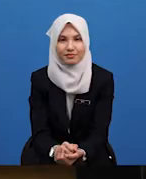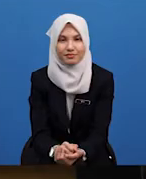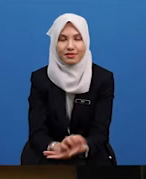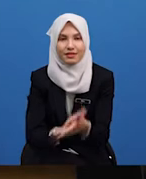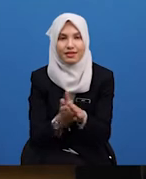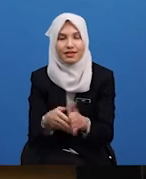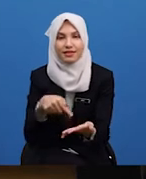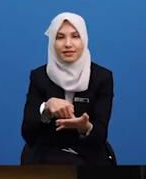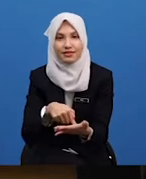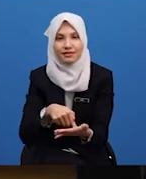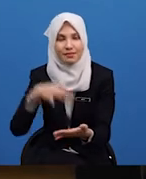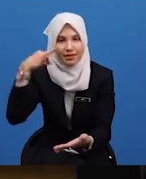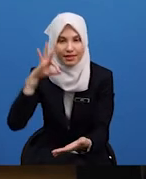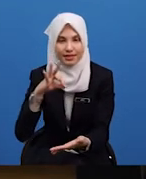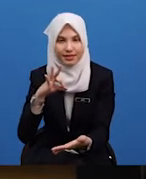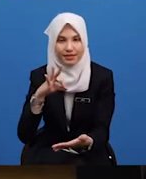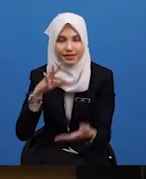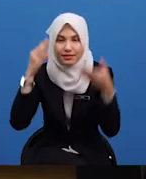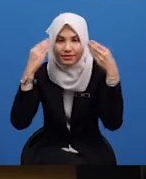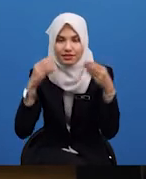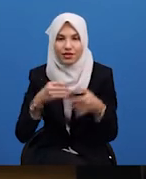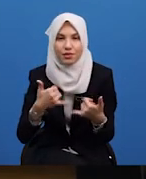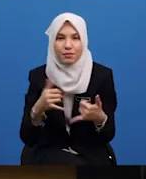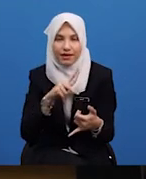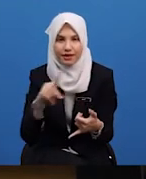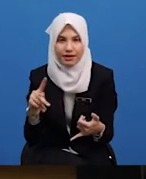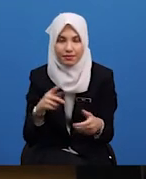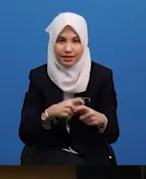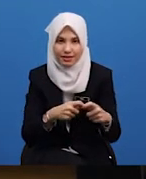Jadi di sini petikan yang cikgu mainkan menggunakan teknik